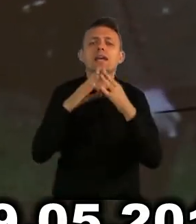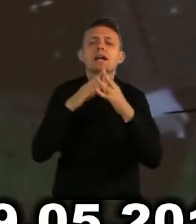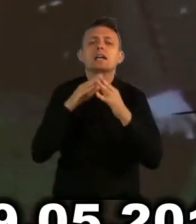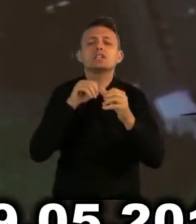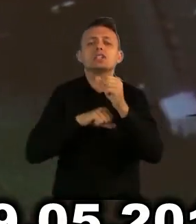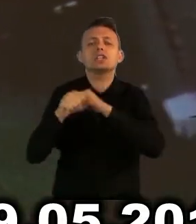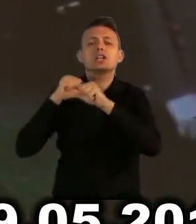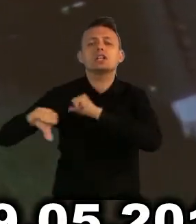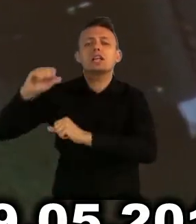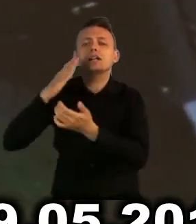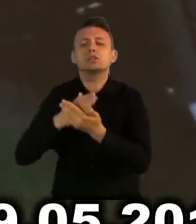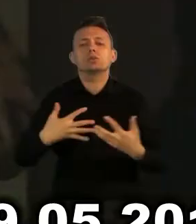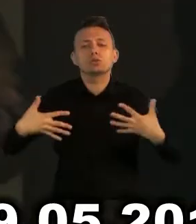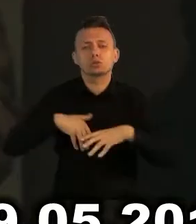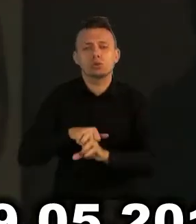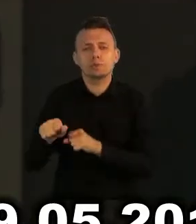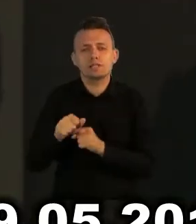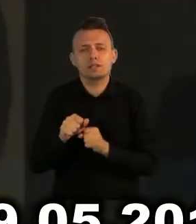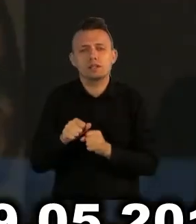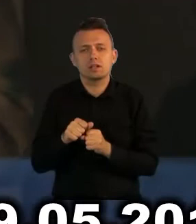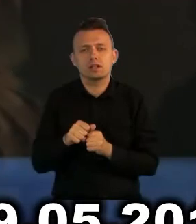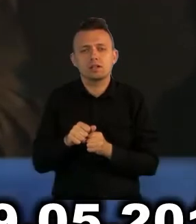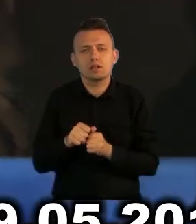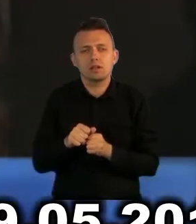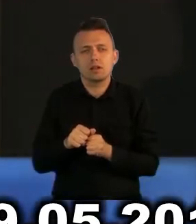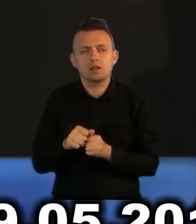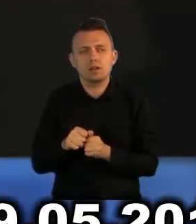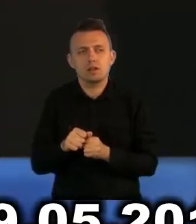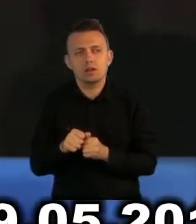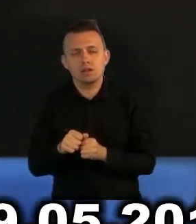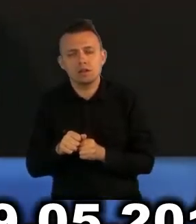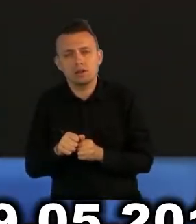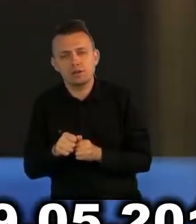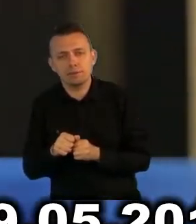Orkiestry Klonowia w Klonowcu Starym. Orkiestra nasza grała w